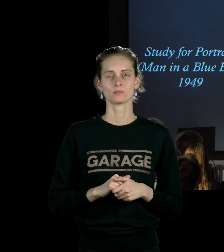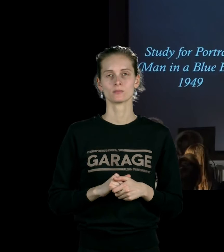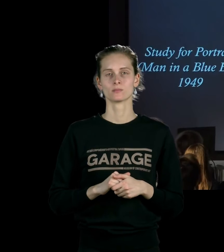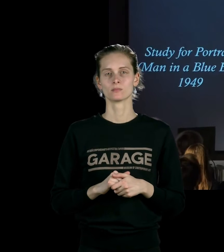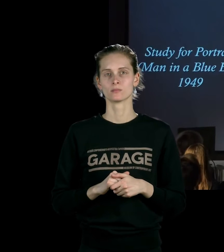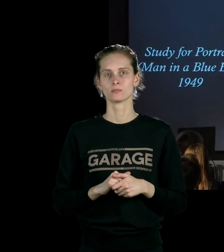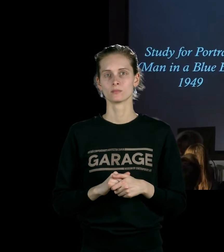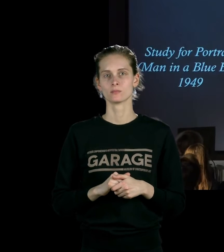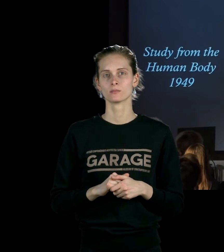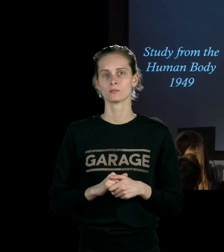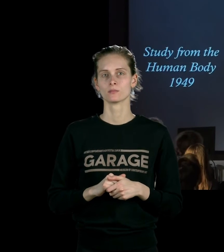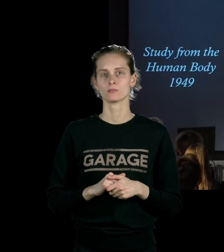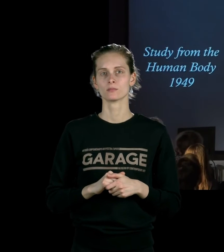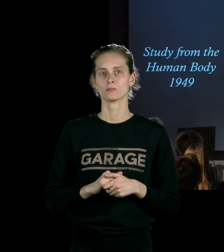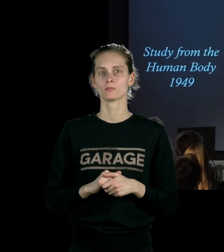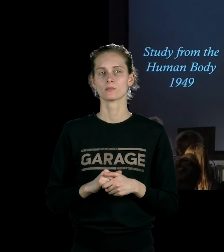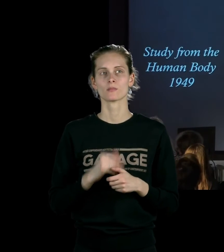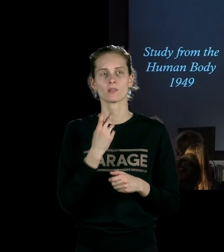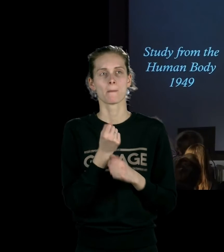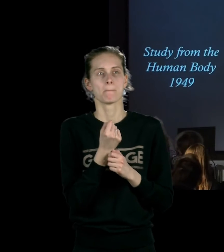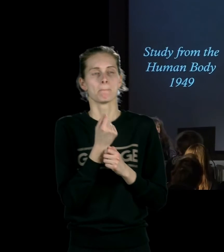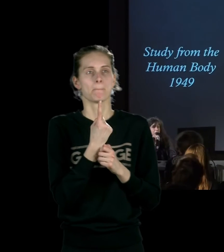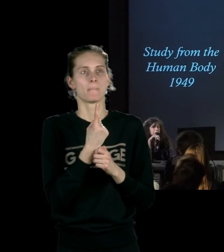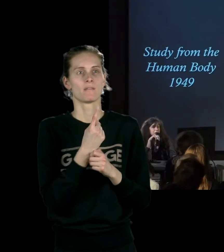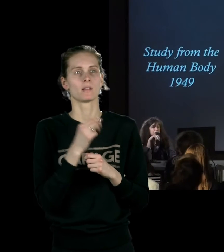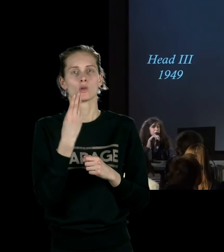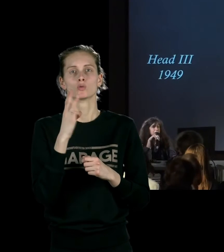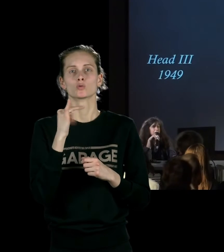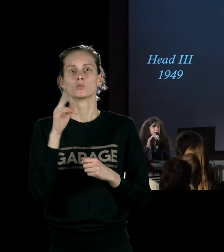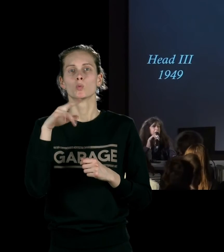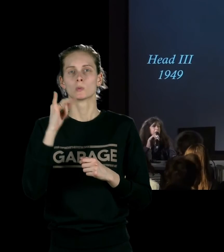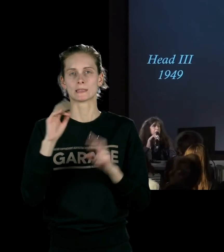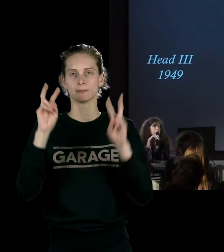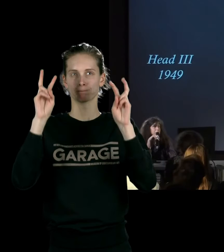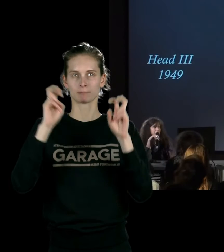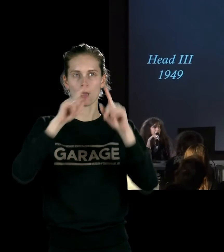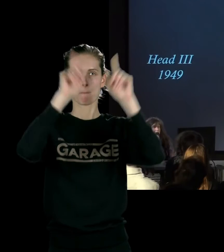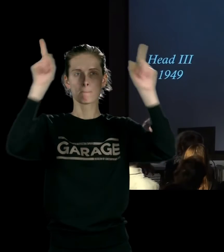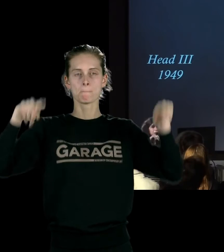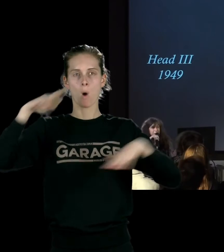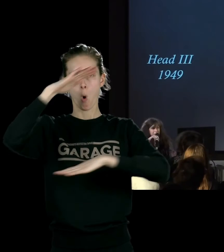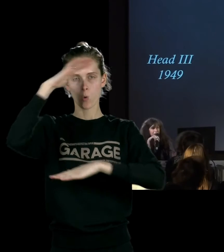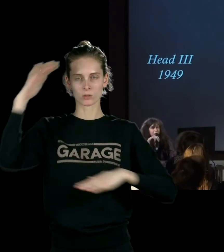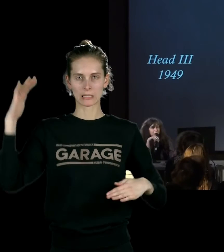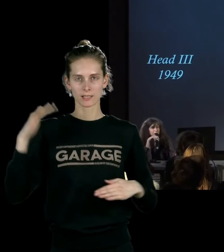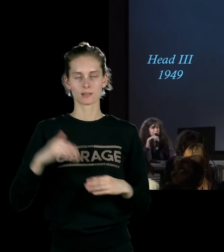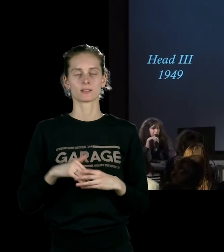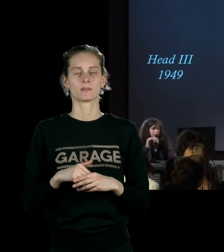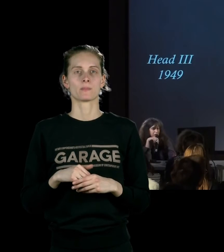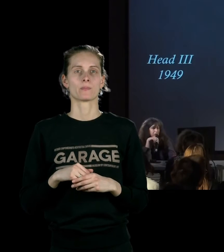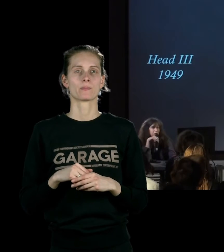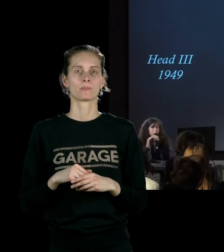Появляется вот эта серия штудий портретов и штудий человеческого тела, и вот это... Еще